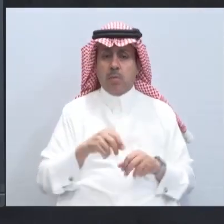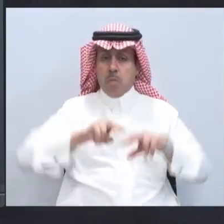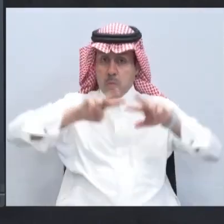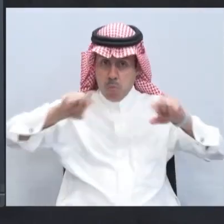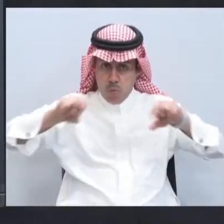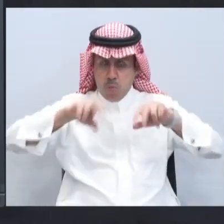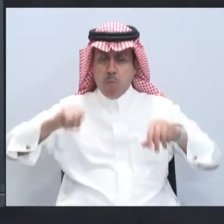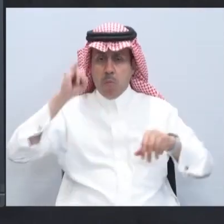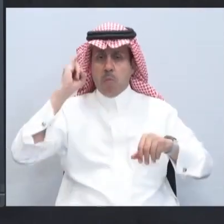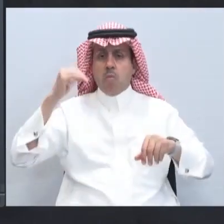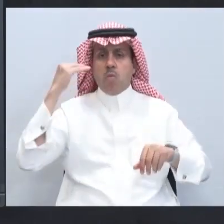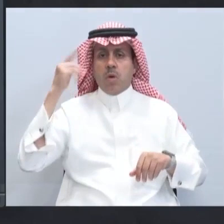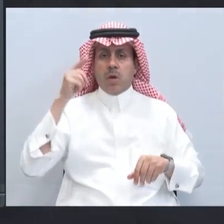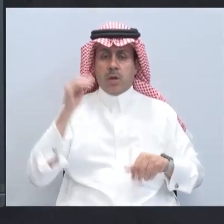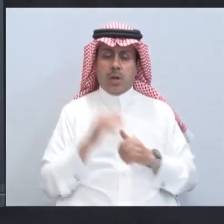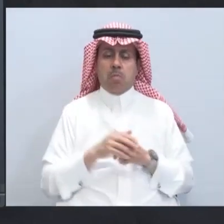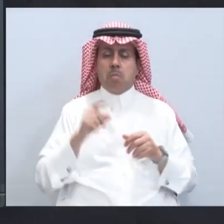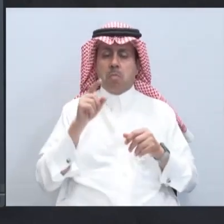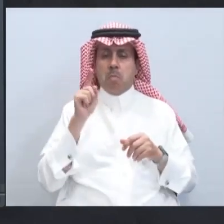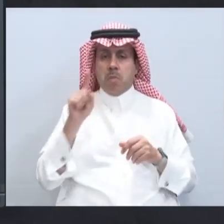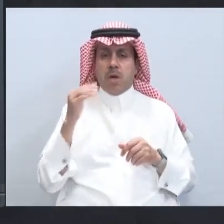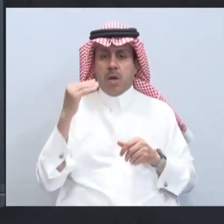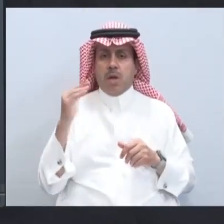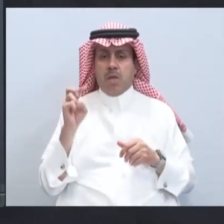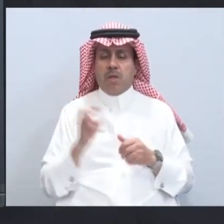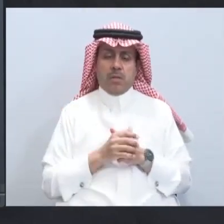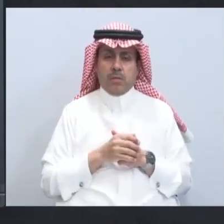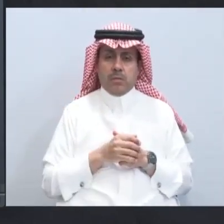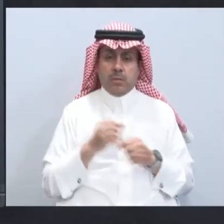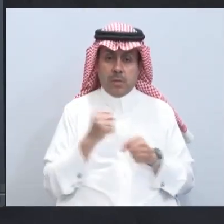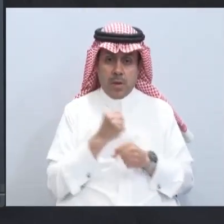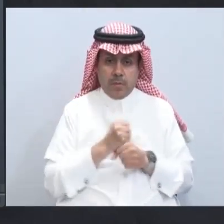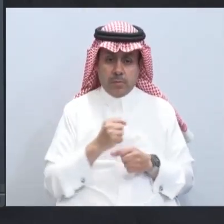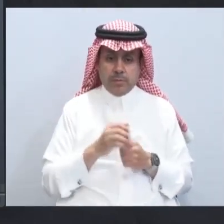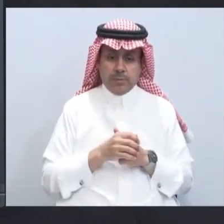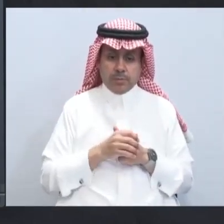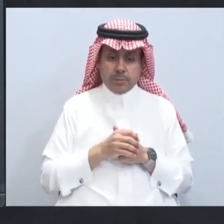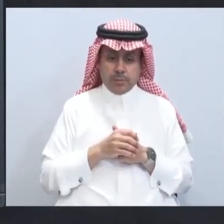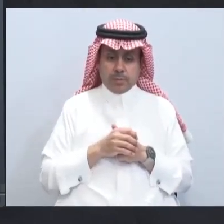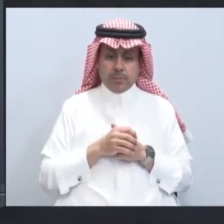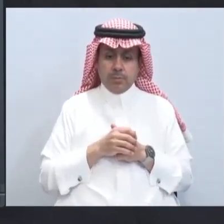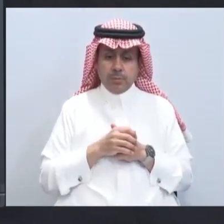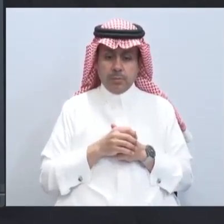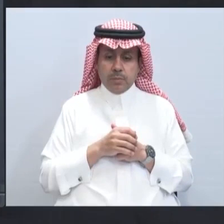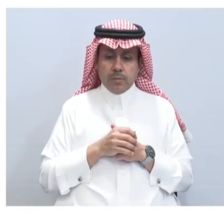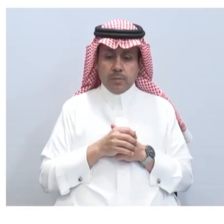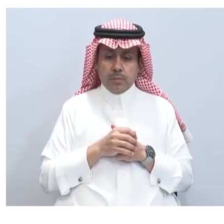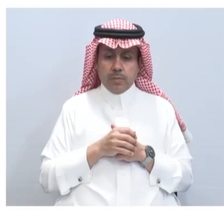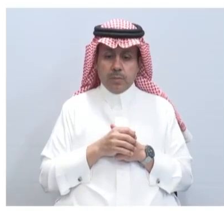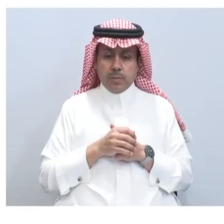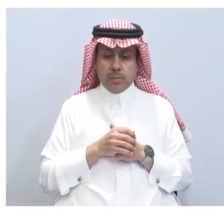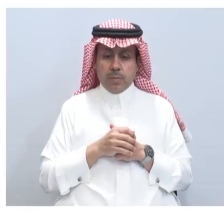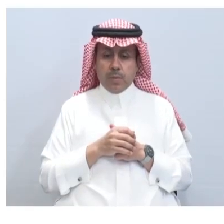المحركات ومن ضمنها محرك بحث جوجل كيف تتم عمليات البحث لنرى تتم عمليات البحث